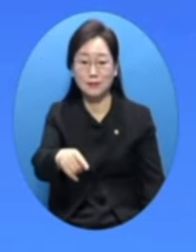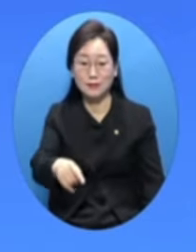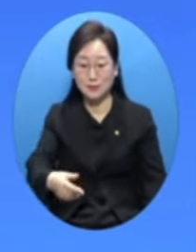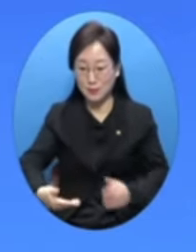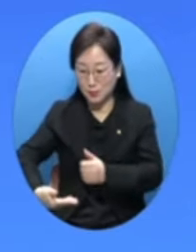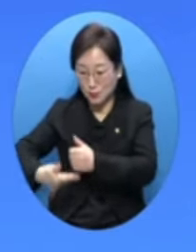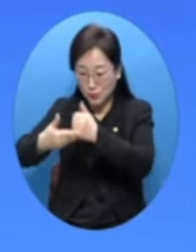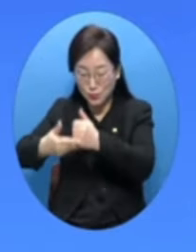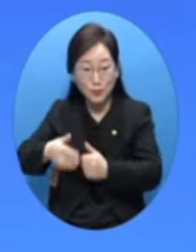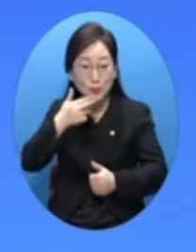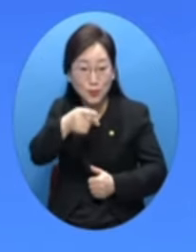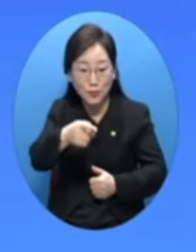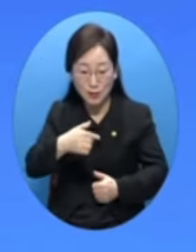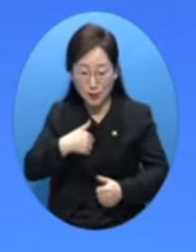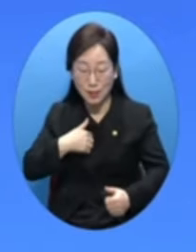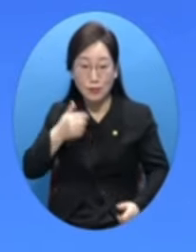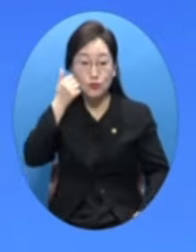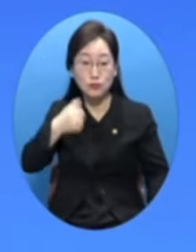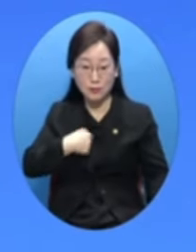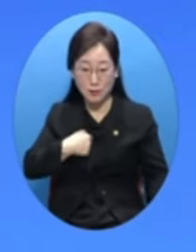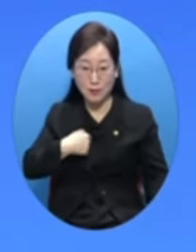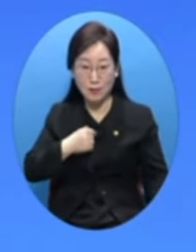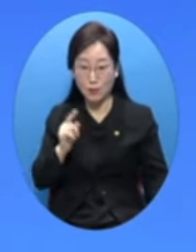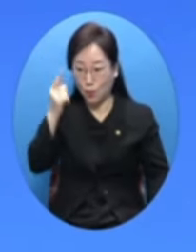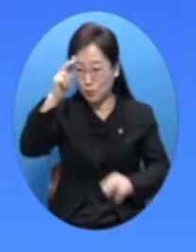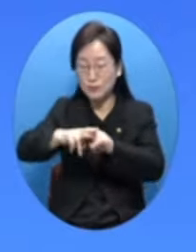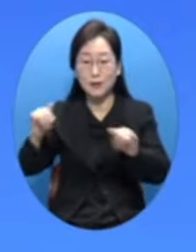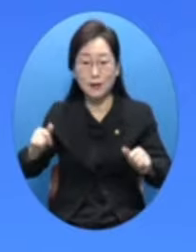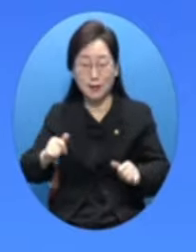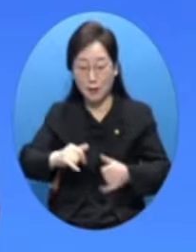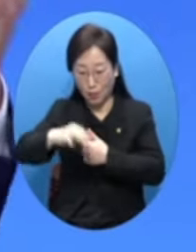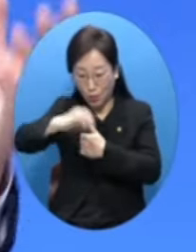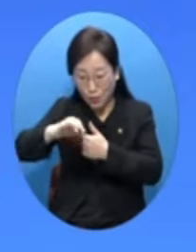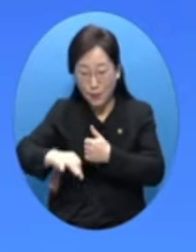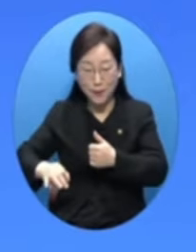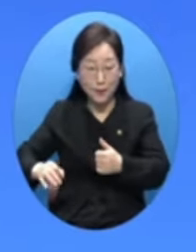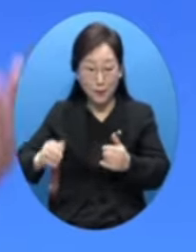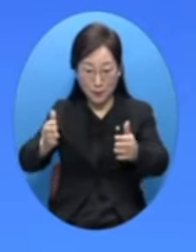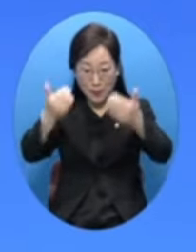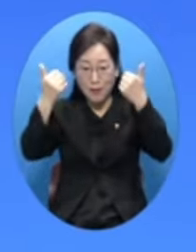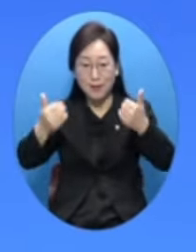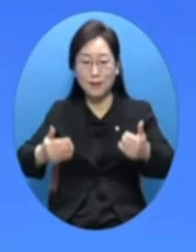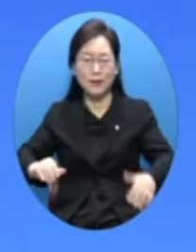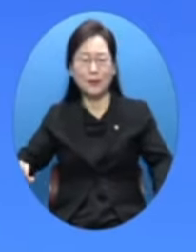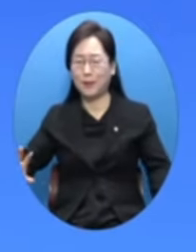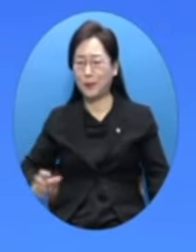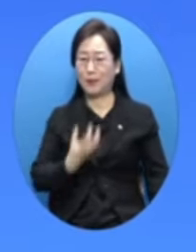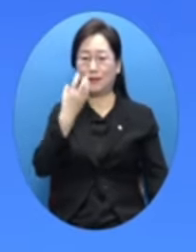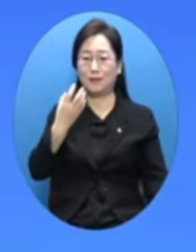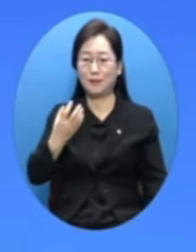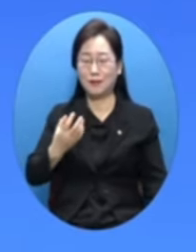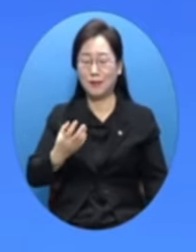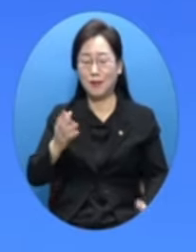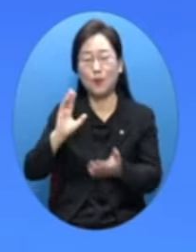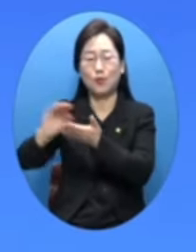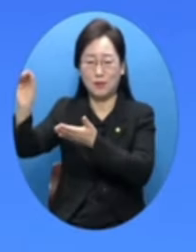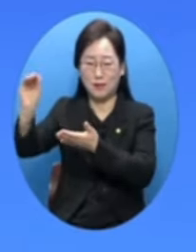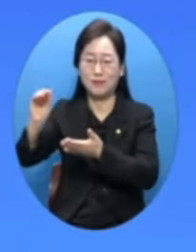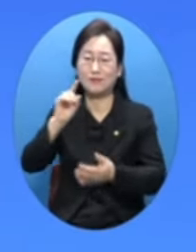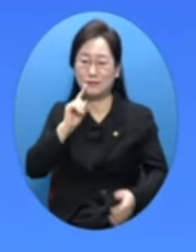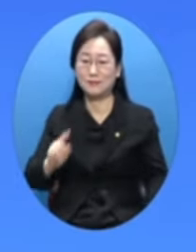대우하지 않는다고 내가 누군데 날 이렇게 함부로 대, 소홀하게 대, 격분해서 돌아갔다고